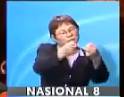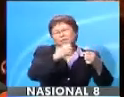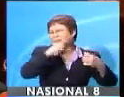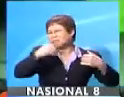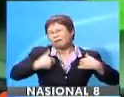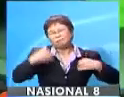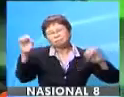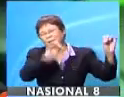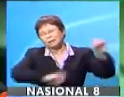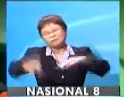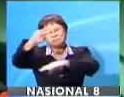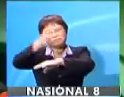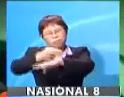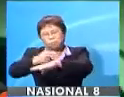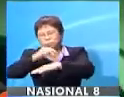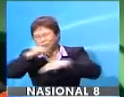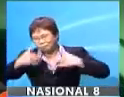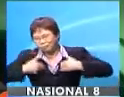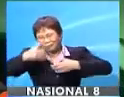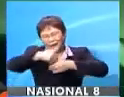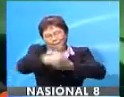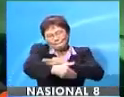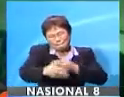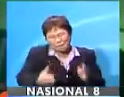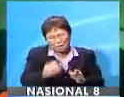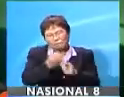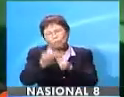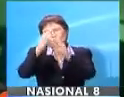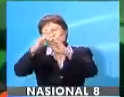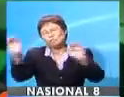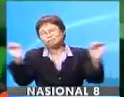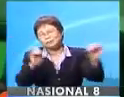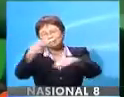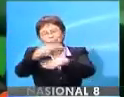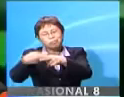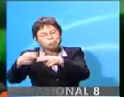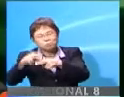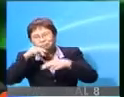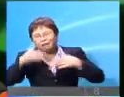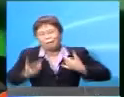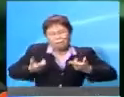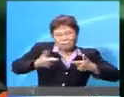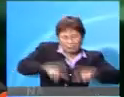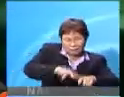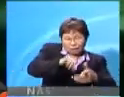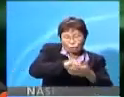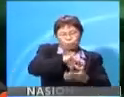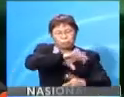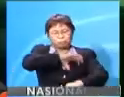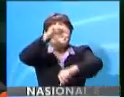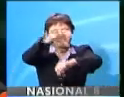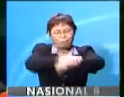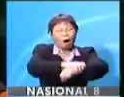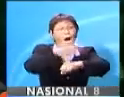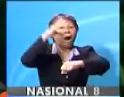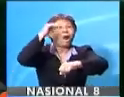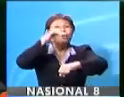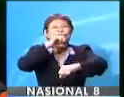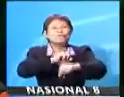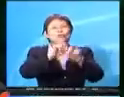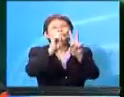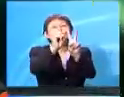tiada sebarang senjata ditemui dalam bilik mangsa atau rumah berkenaan. Susulan kejadian itu, polis menahan seorang lelaki